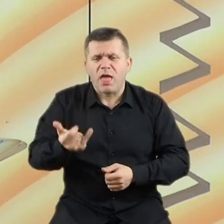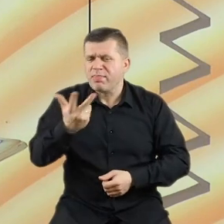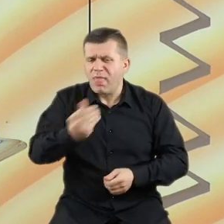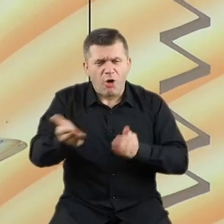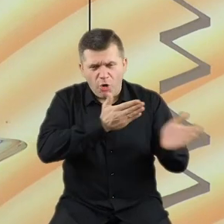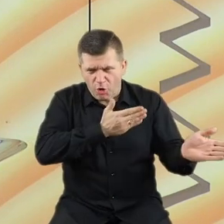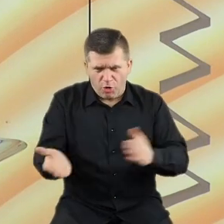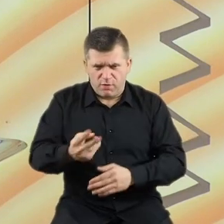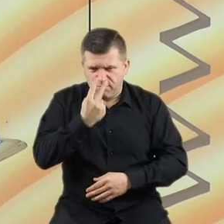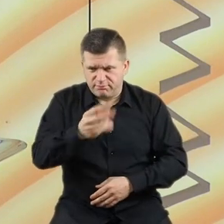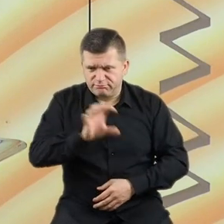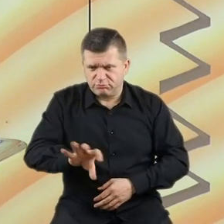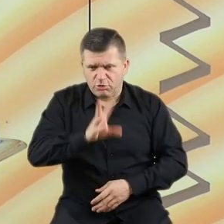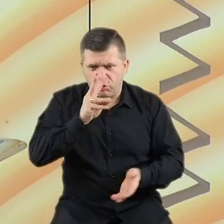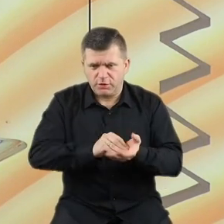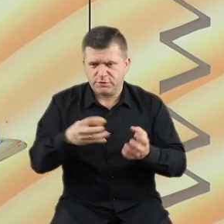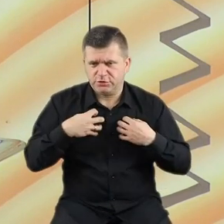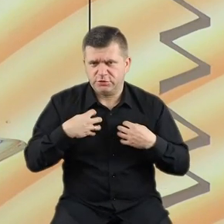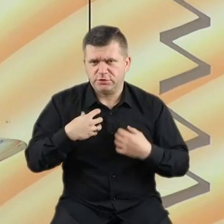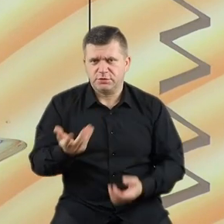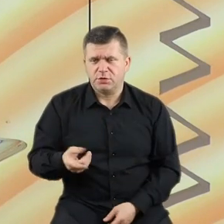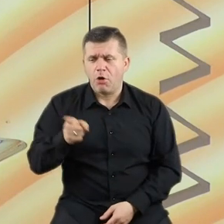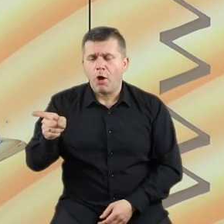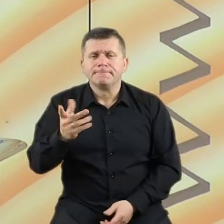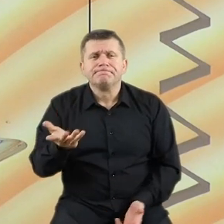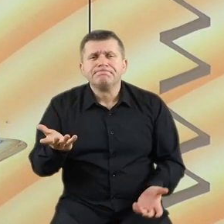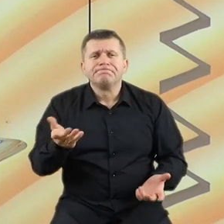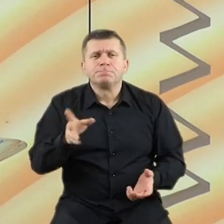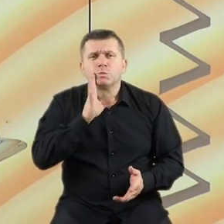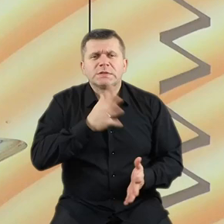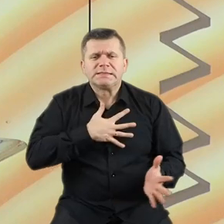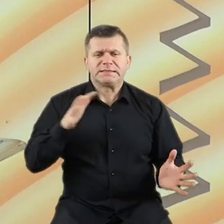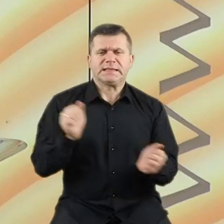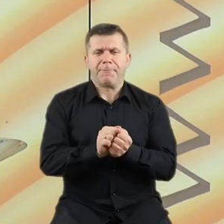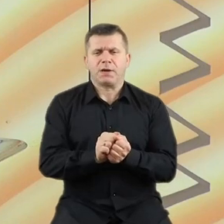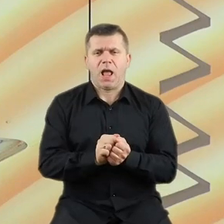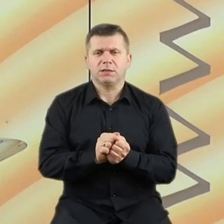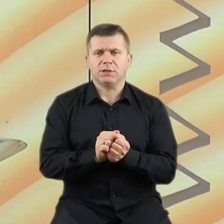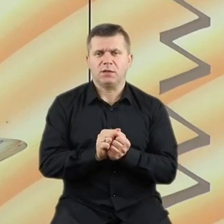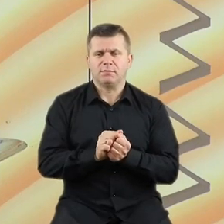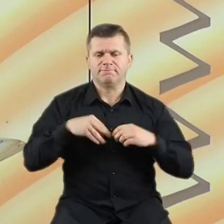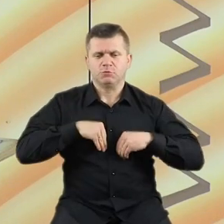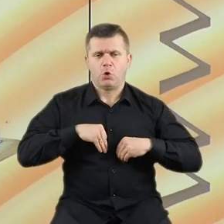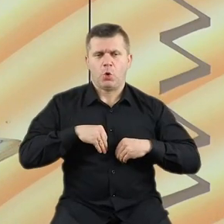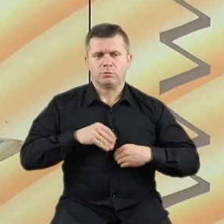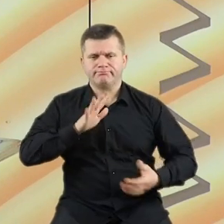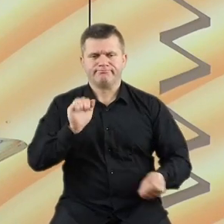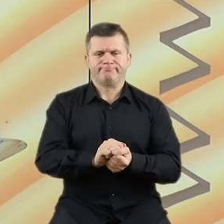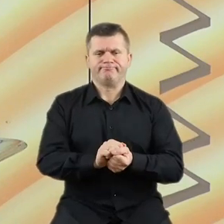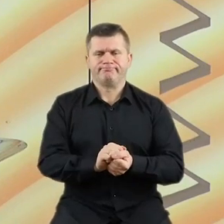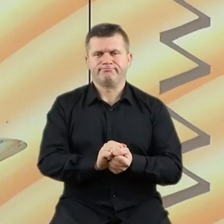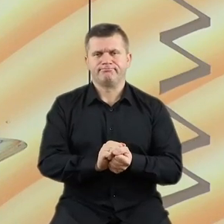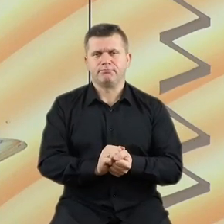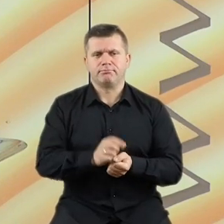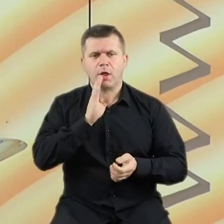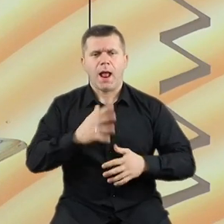takie rzeczy. I oni w jakimś sensie zamrażają się w środku, zamarzają. To chyba po to,